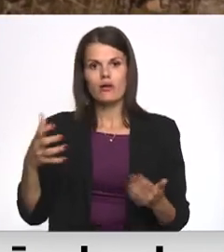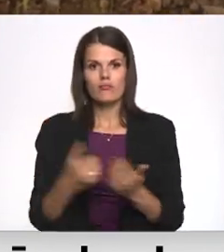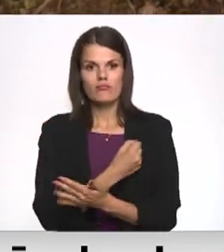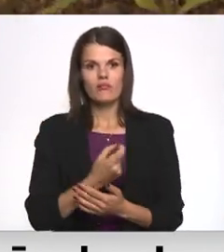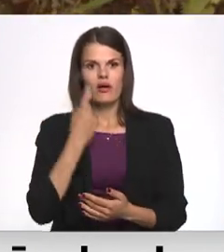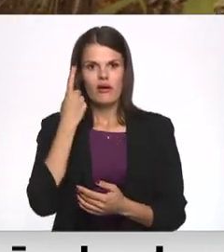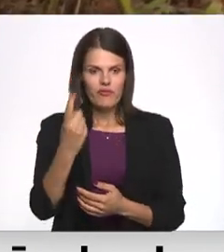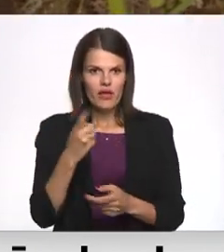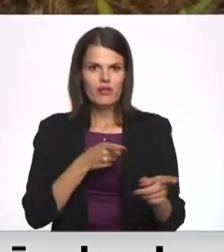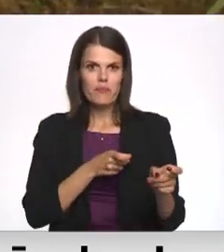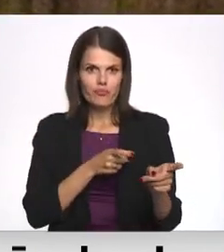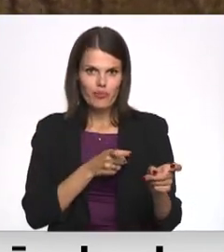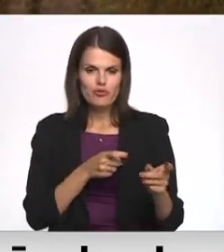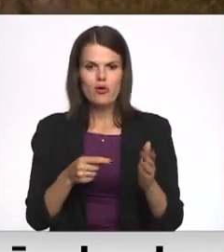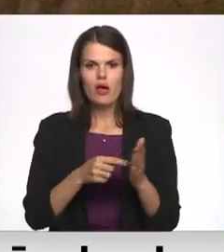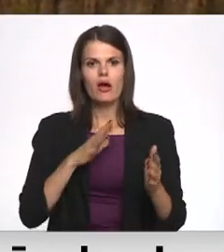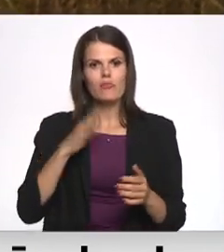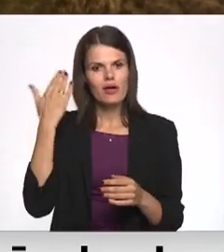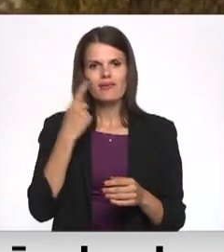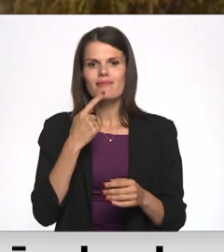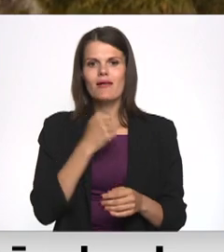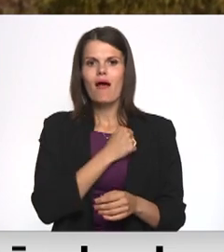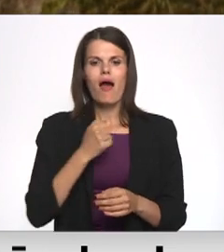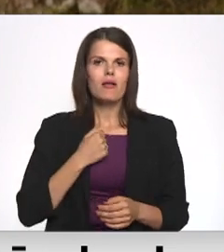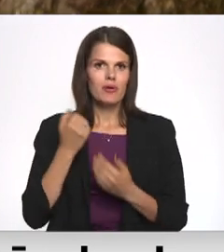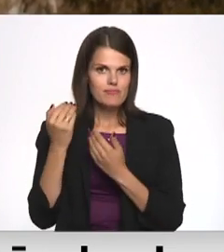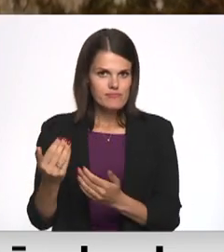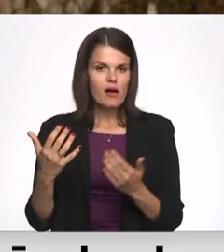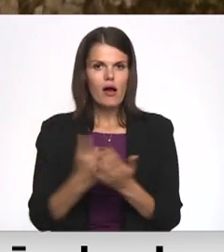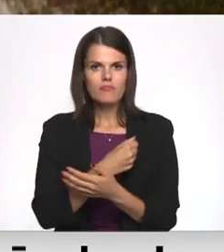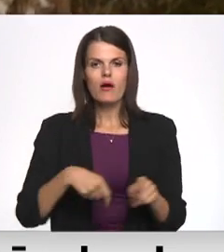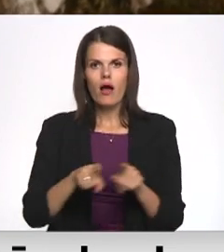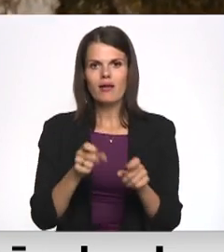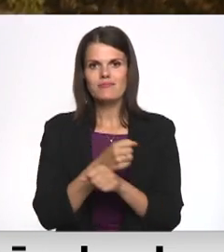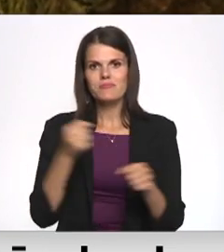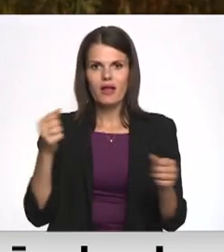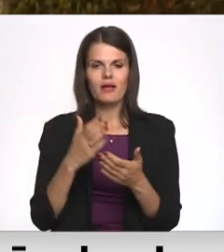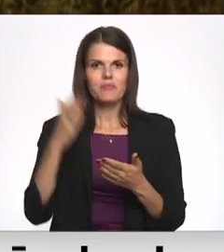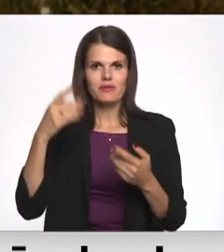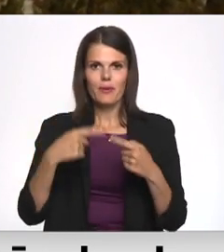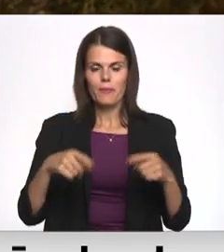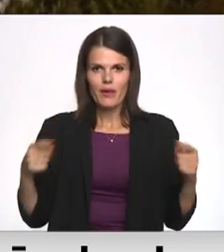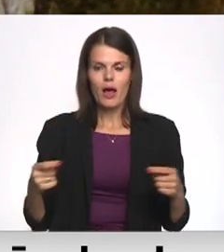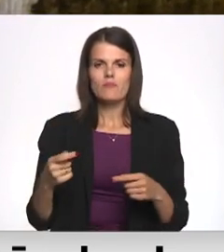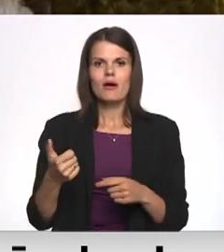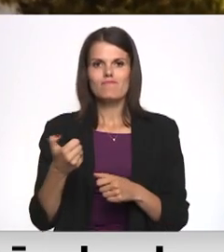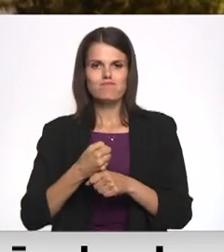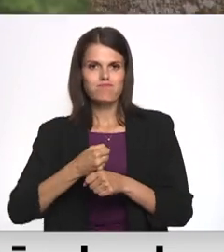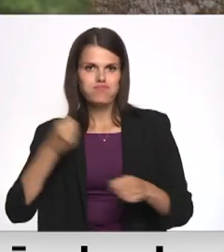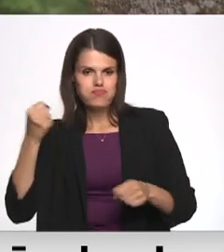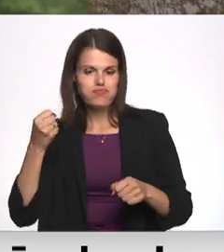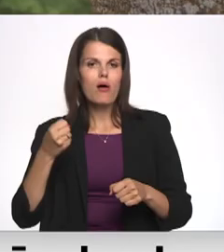Nagant sistēmas šautene, kāda bija sarkanās armijas karavīriem, atrast arī sprādzienbīstami priekšmeti, rokas granātas un